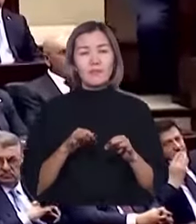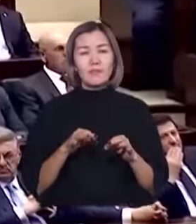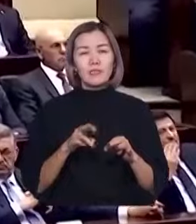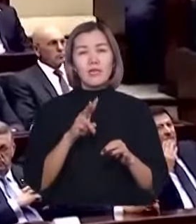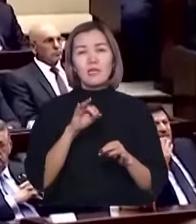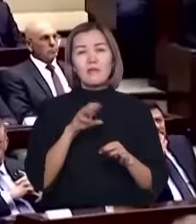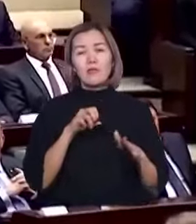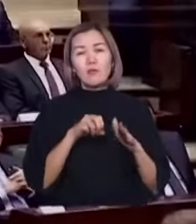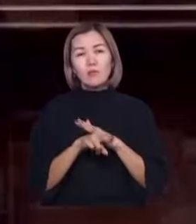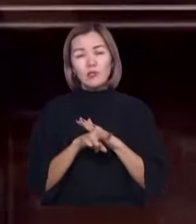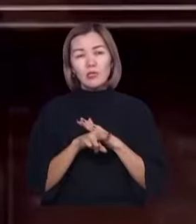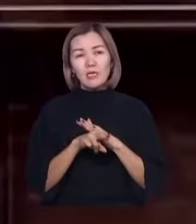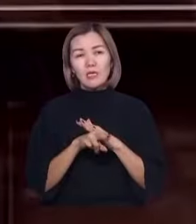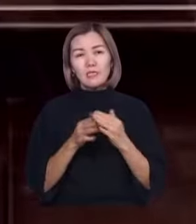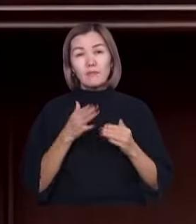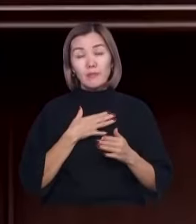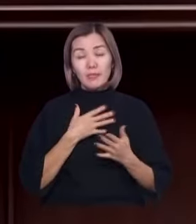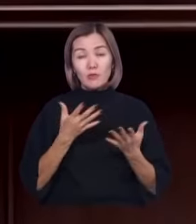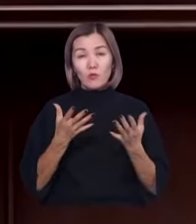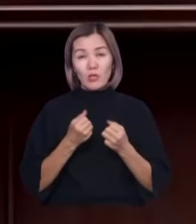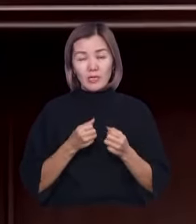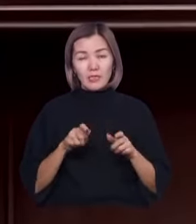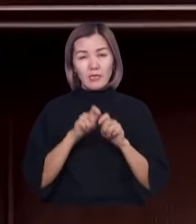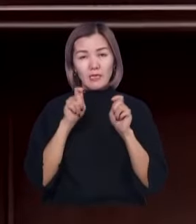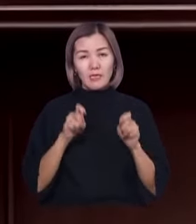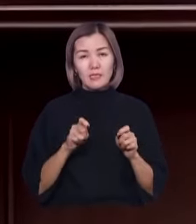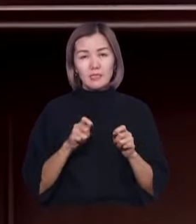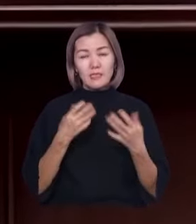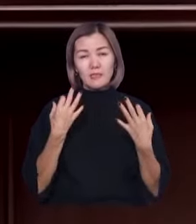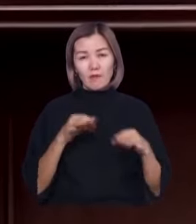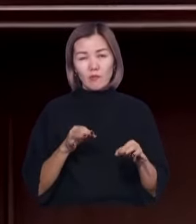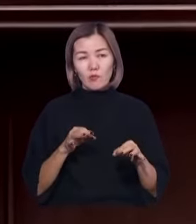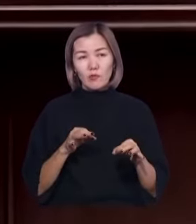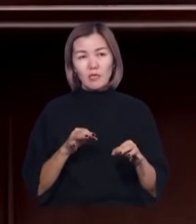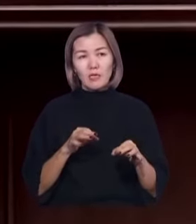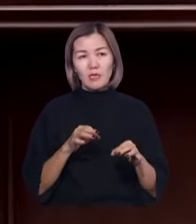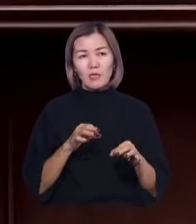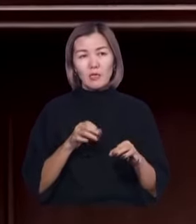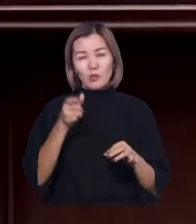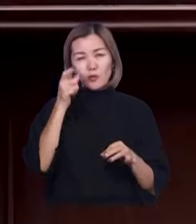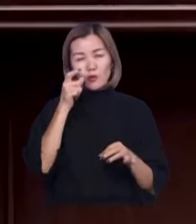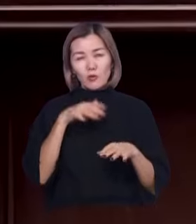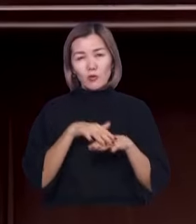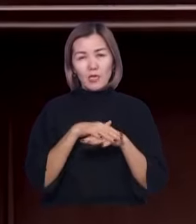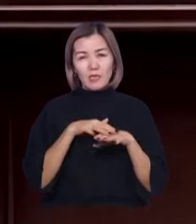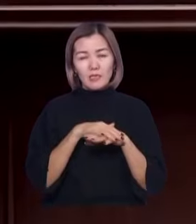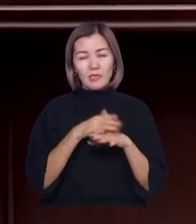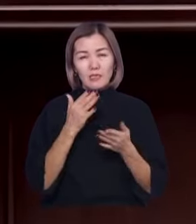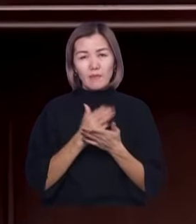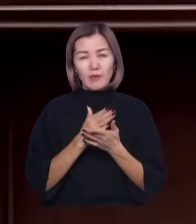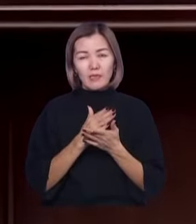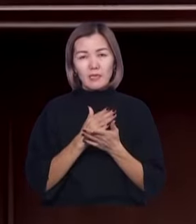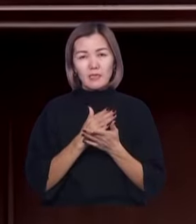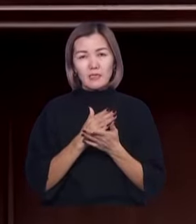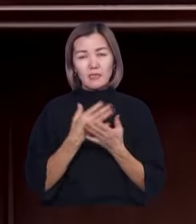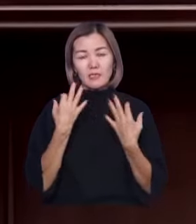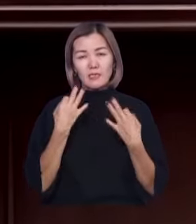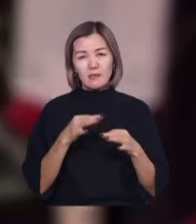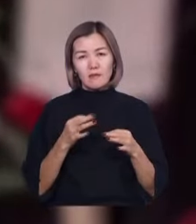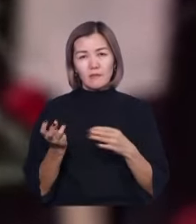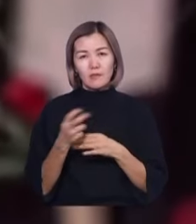Ливаннан босқындар келсе, біз олар үшін де есігімізді ашық ұстаймыз. Ливанда түркмен бауырларымыз да тұрады. Оларға да есігіміз